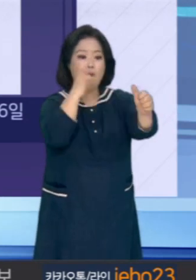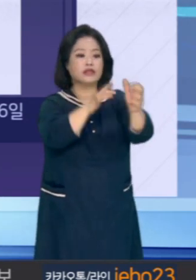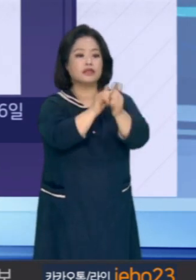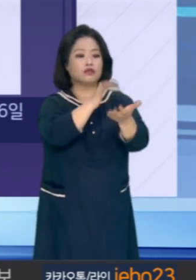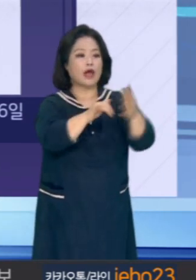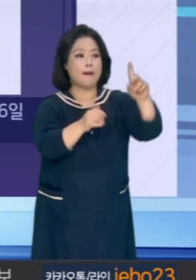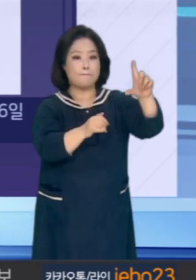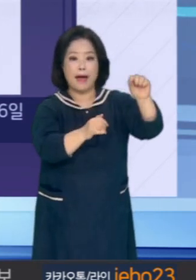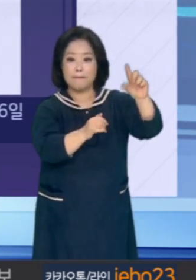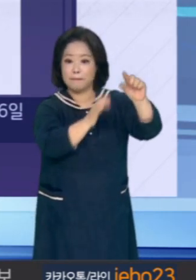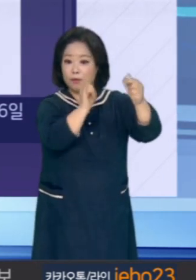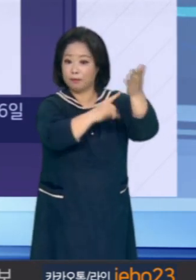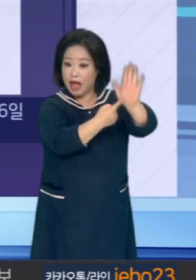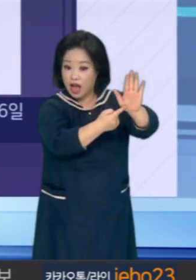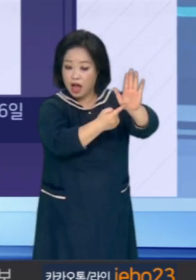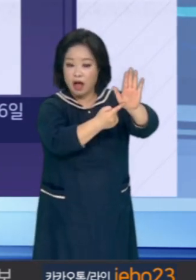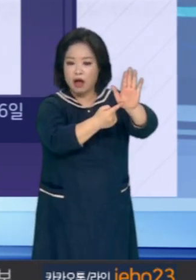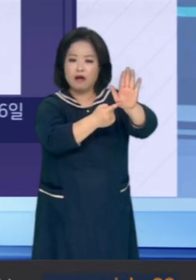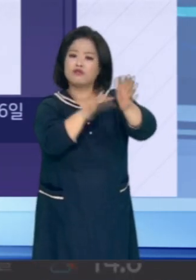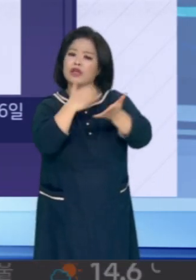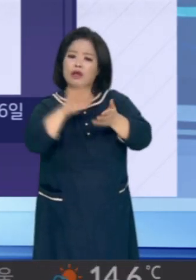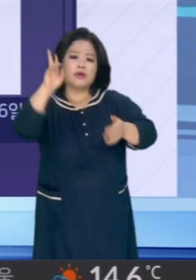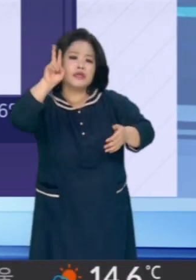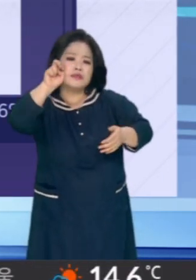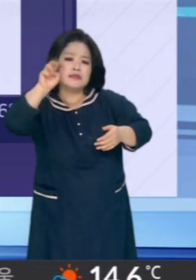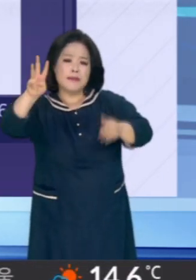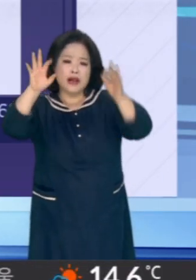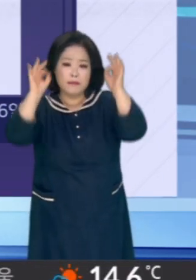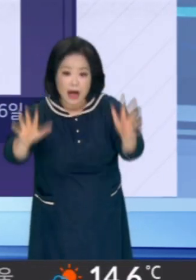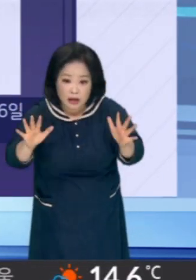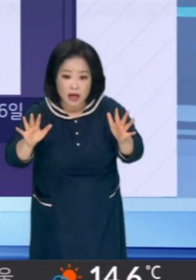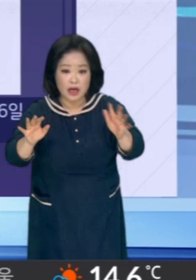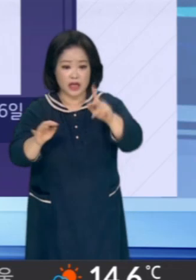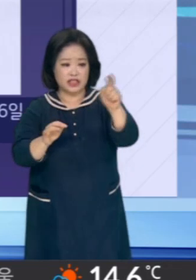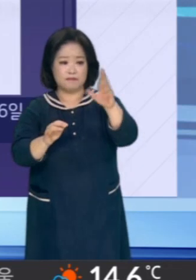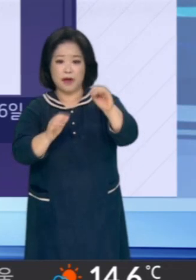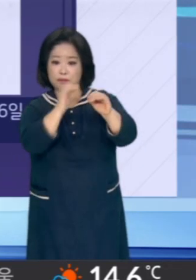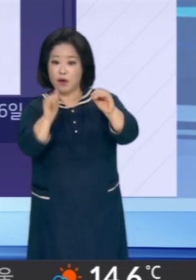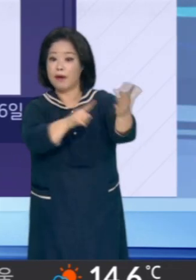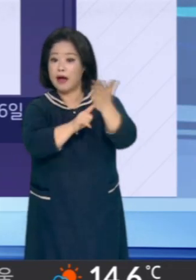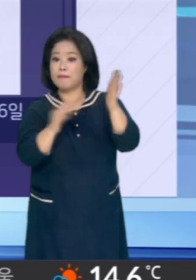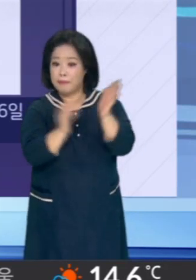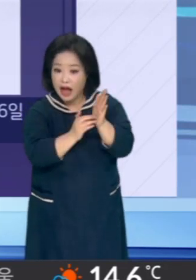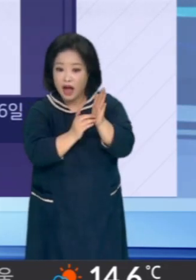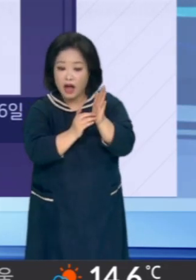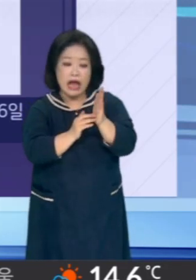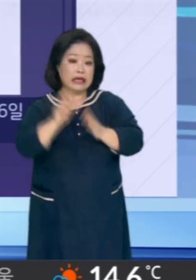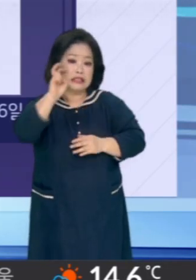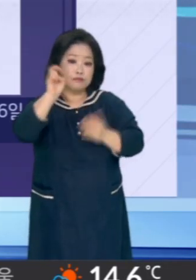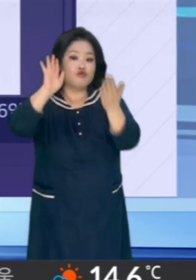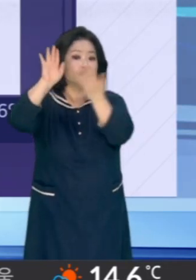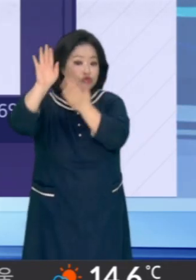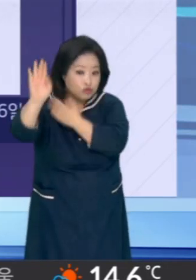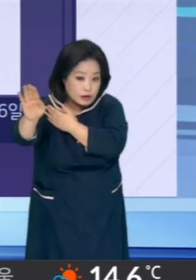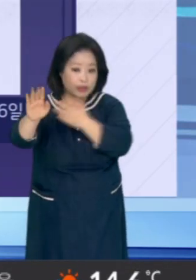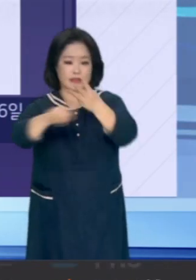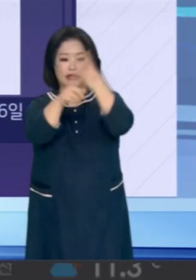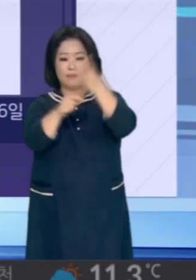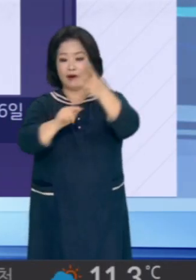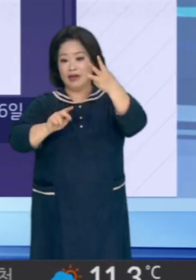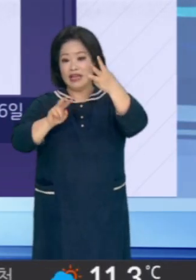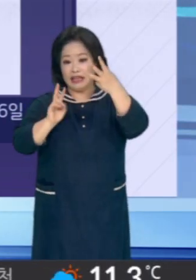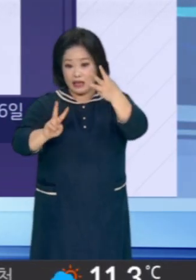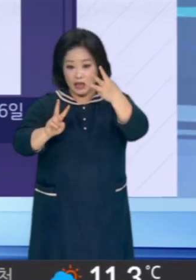10,000명대로 올라선 뒤 23일 만인 2월 18일 사상 첫 10만 명대를 기록했고 22일 뒤엔 이달 2일에